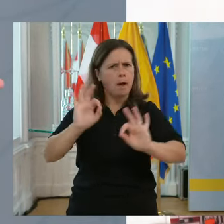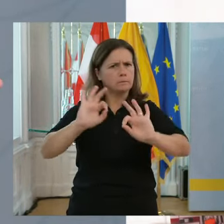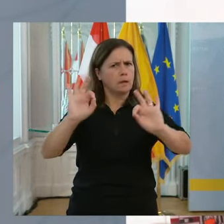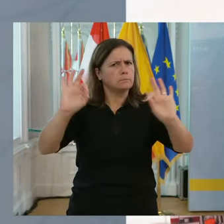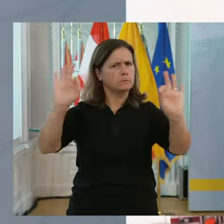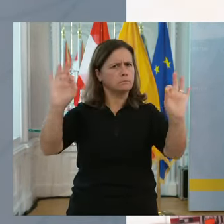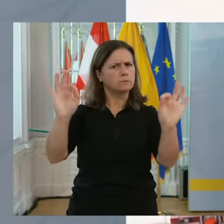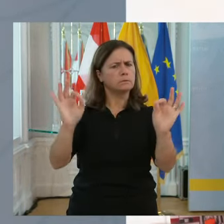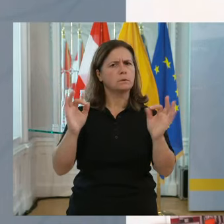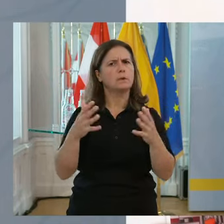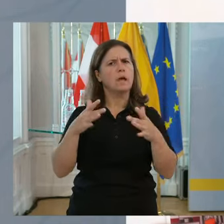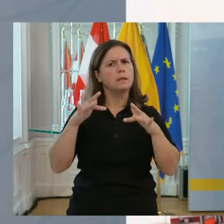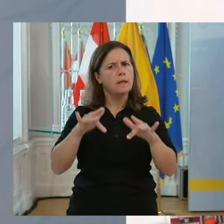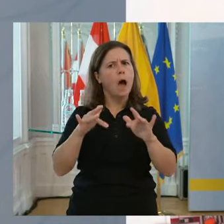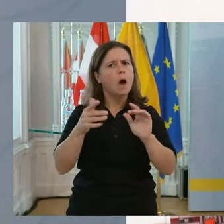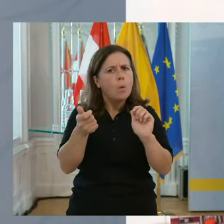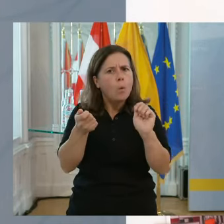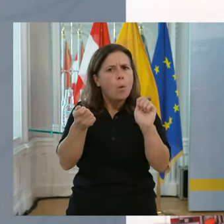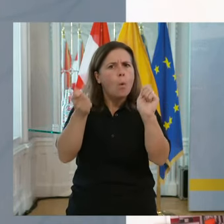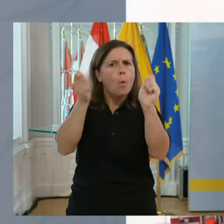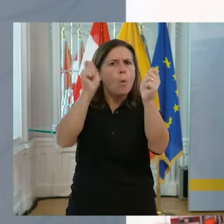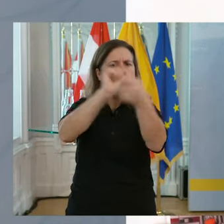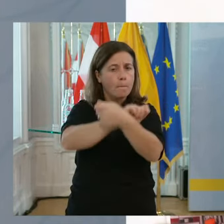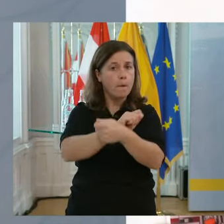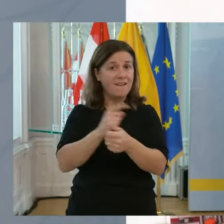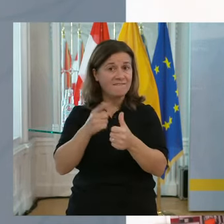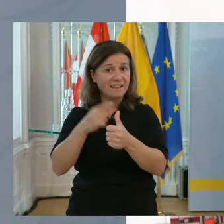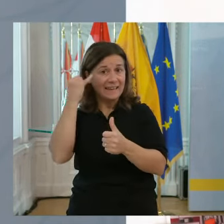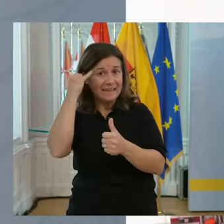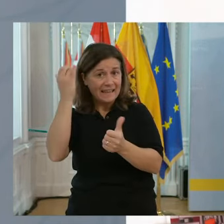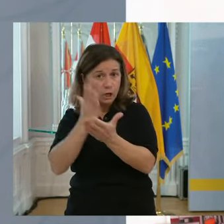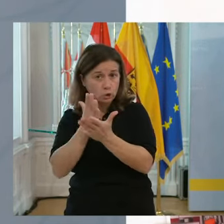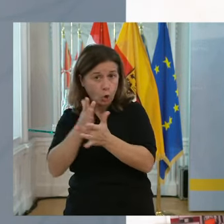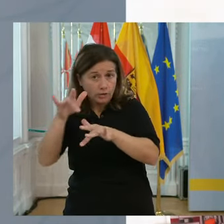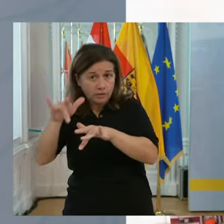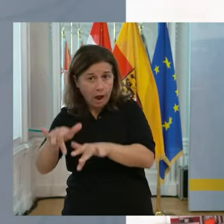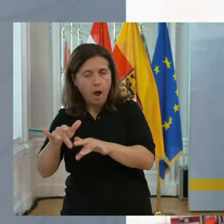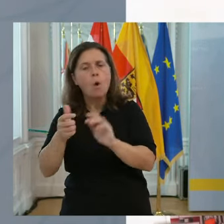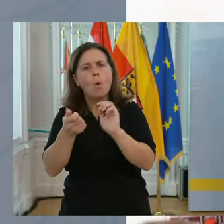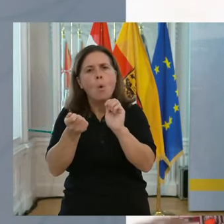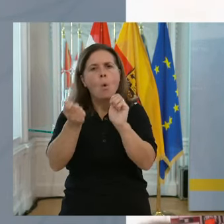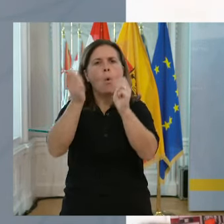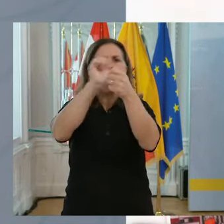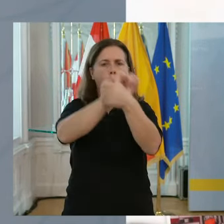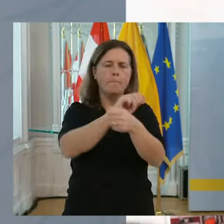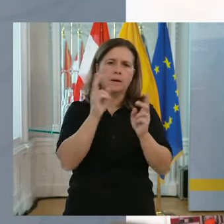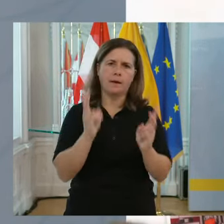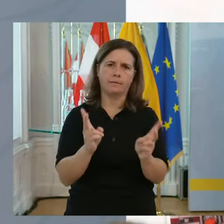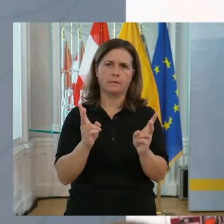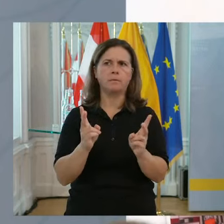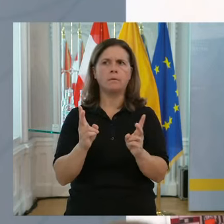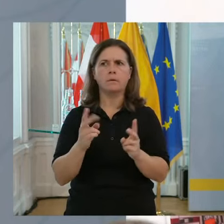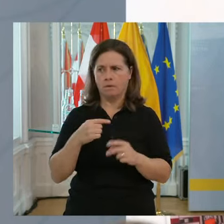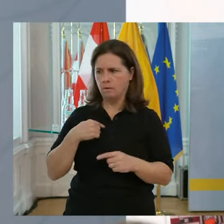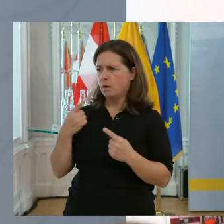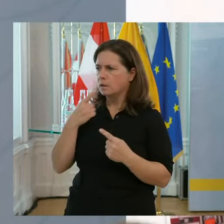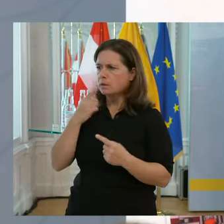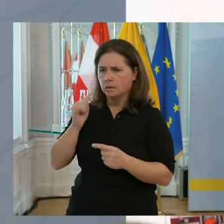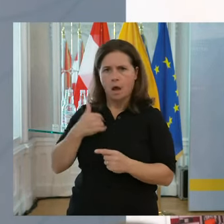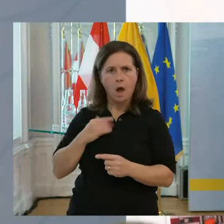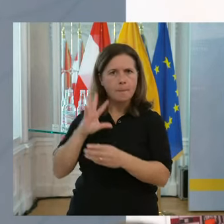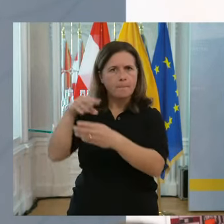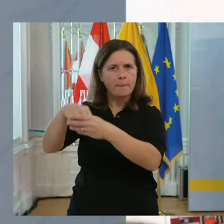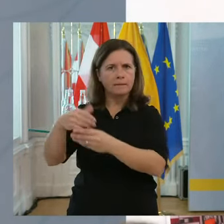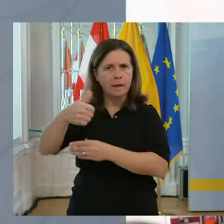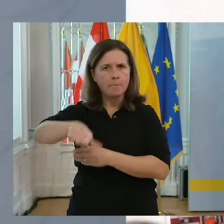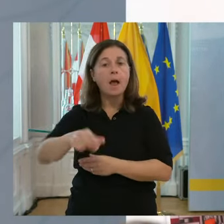einen sehr großen Umsetzungsfaktor, wenn die Idee geboren ist. Und ja, wir haben gesagt, ja, wir sind dabei. Und